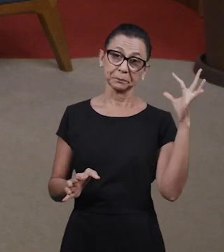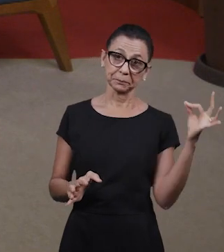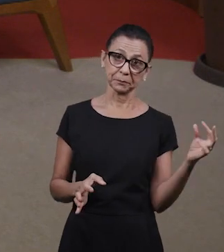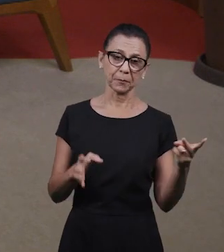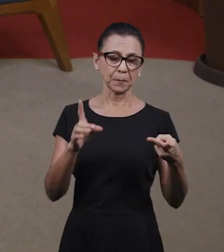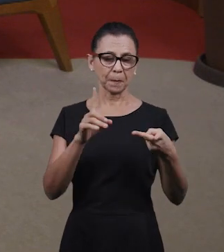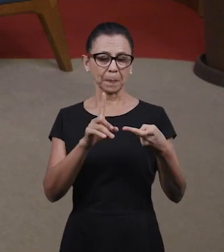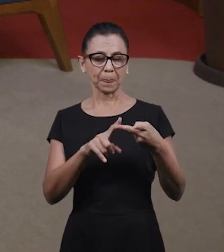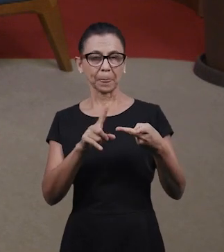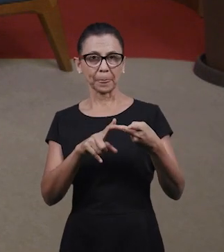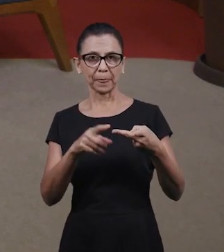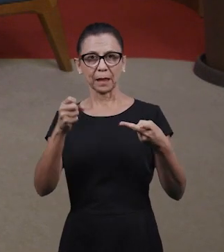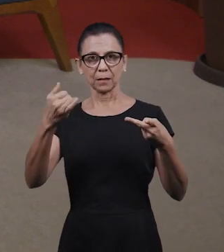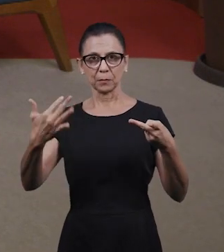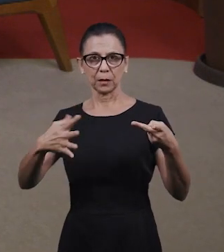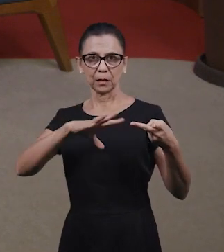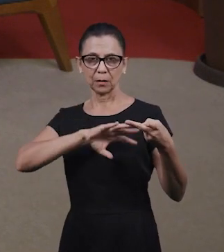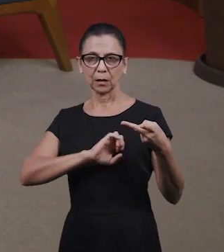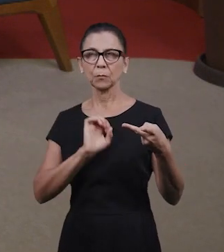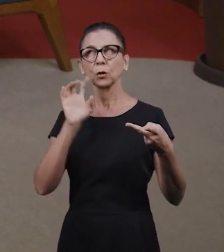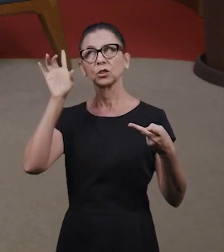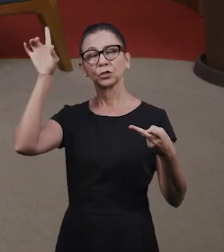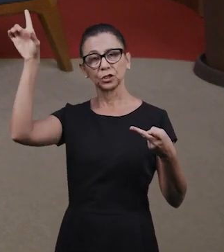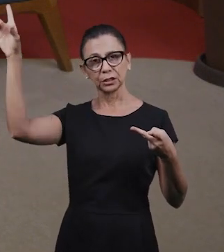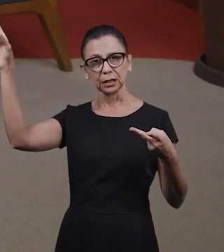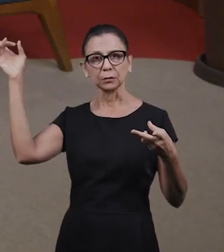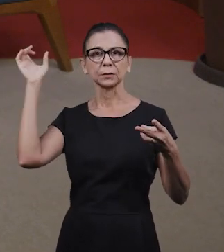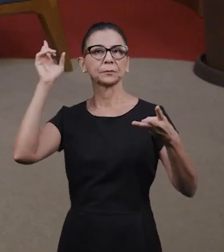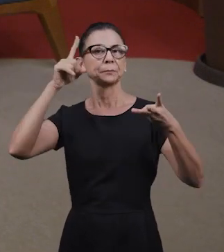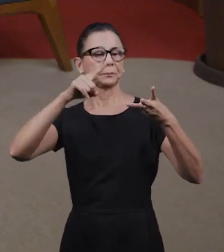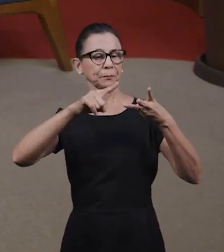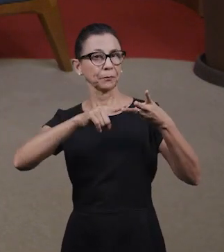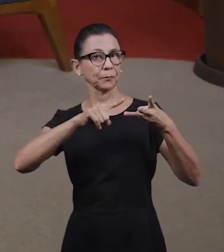pour celui qui croit en lui, mais le texte parle